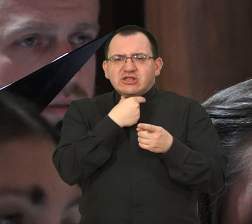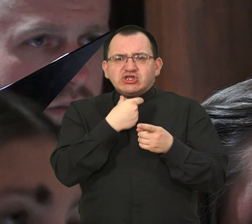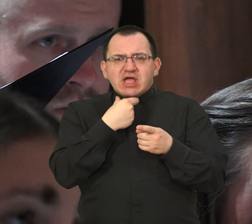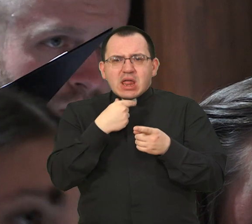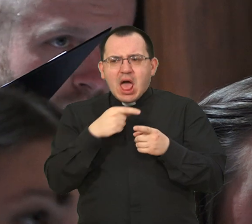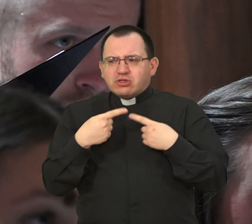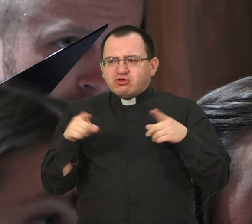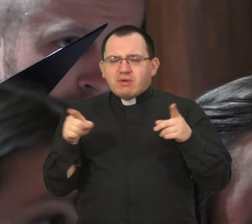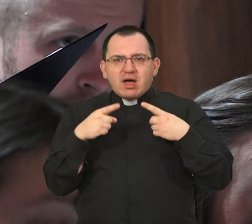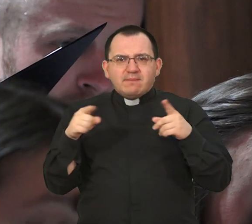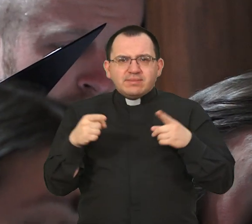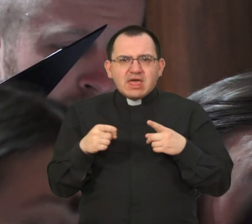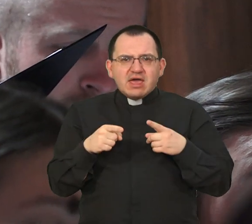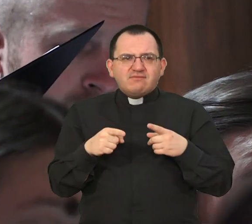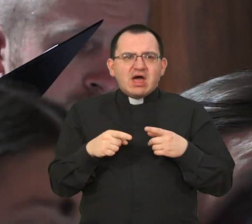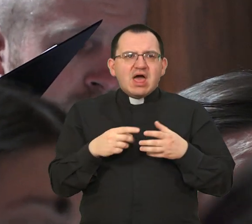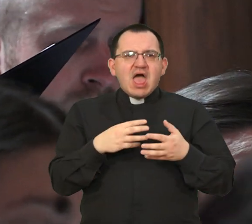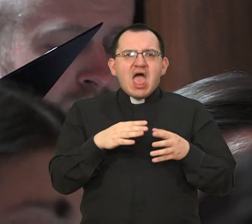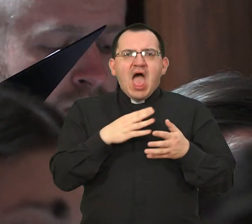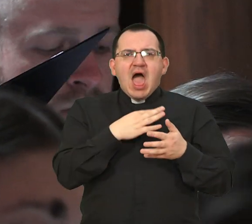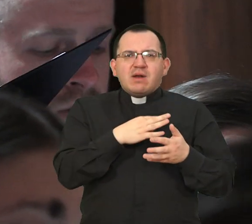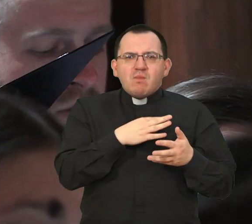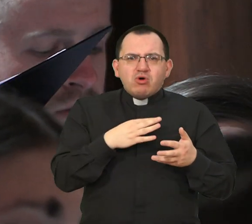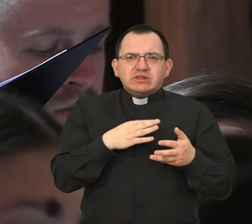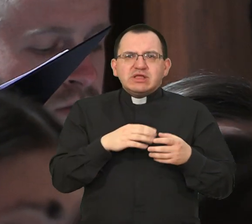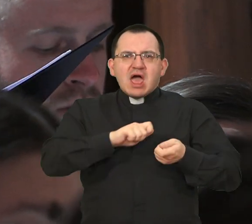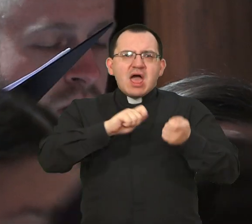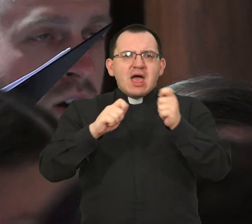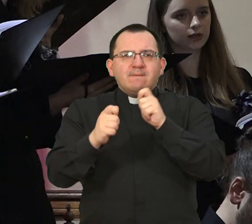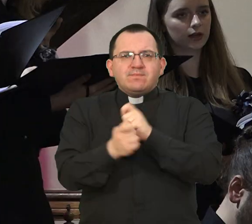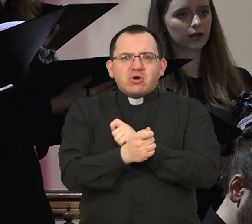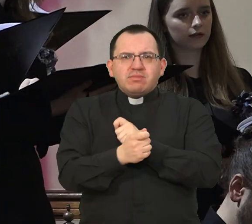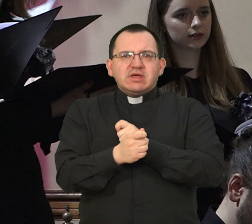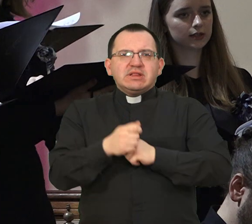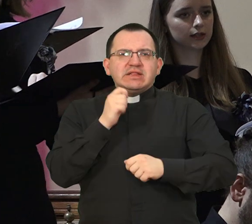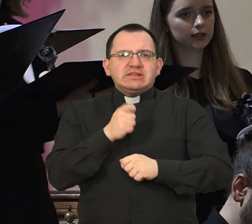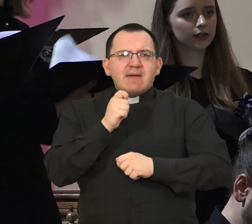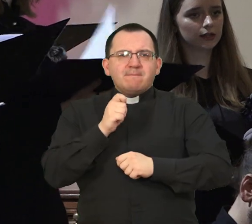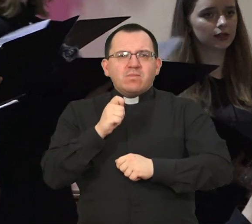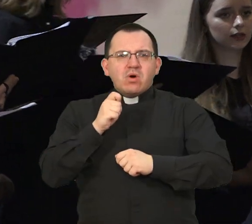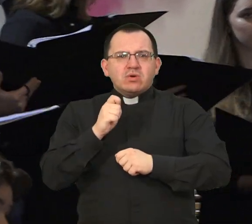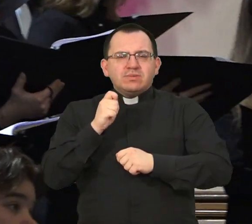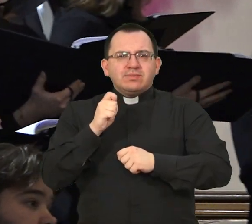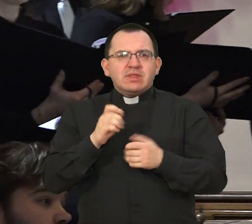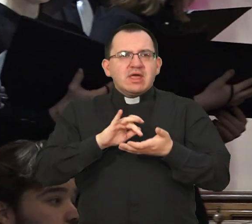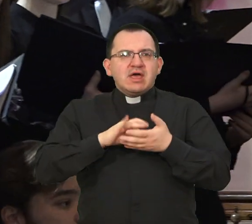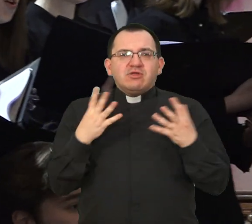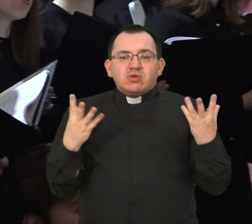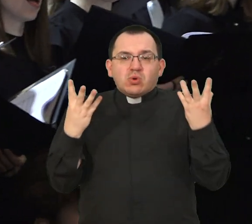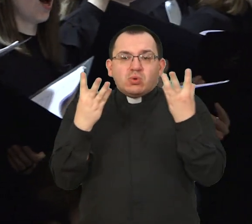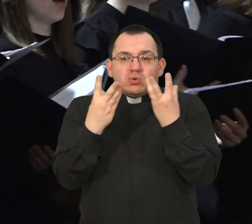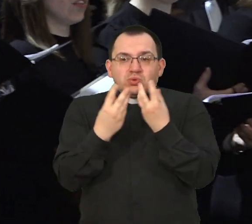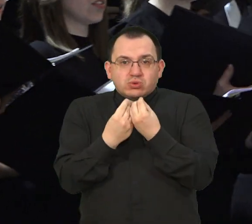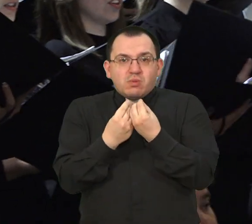glasova, harmonijska rješenja, nagle modulacije i promjene metra, uklopljeni u umjetničko remek